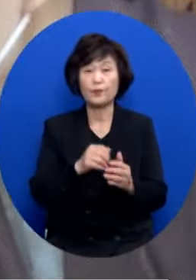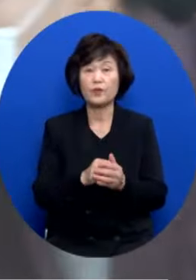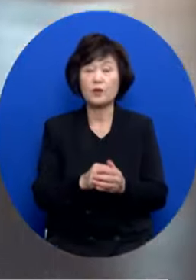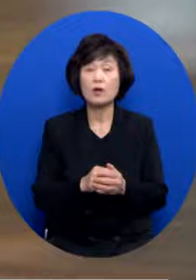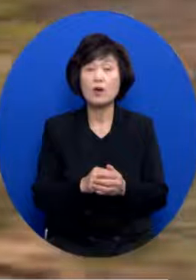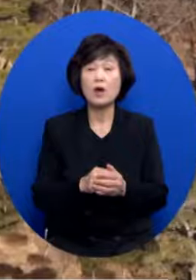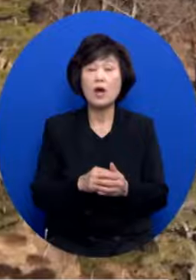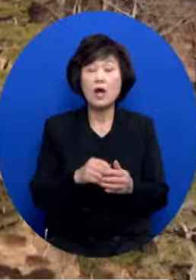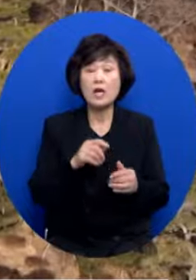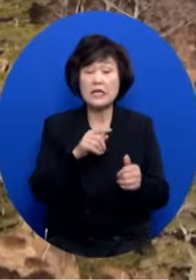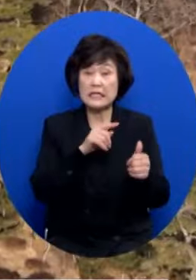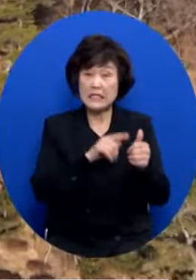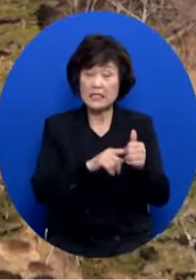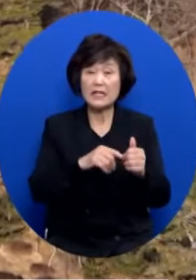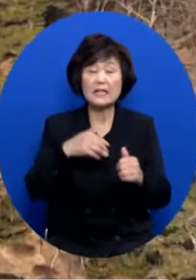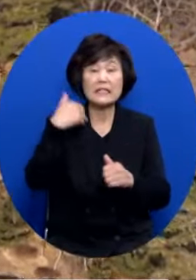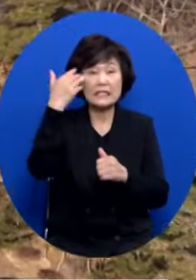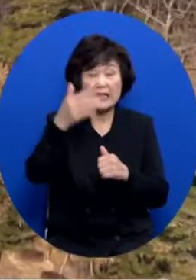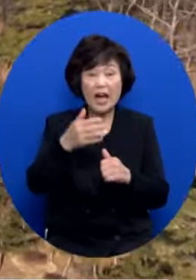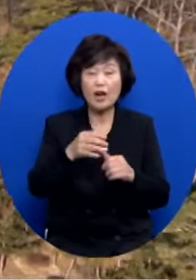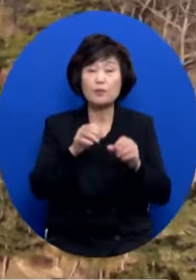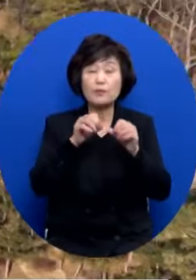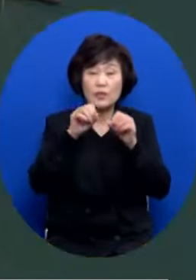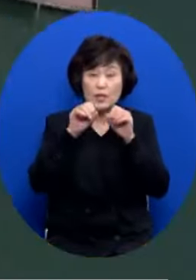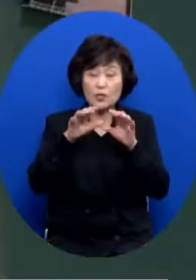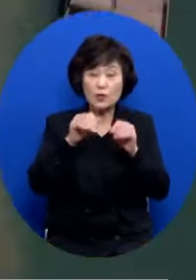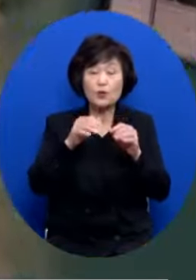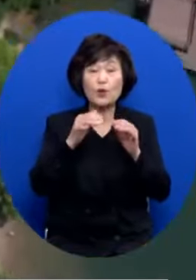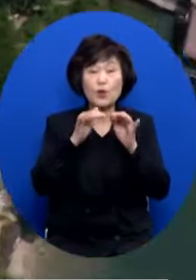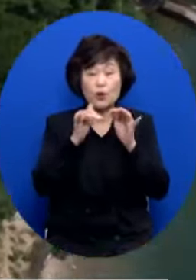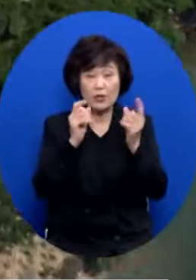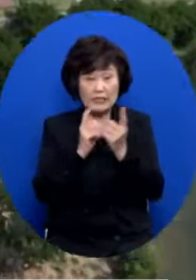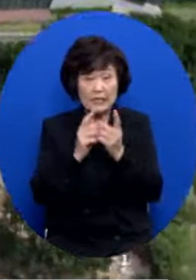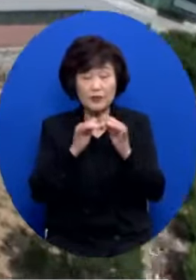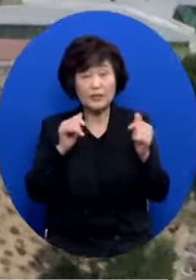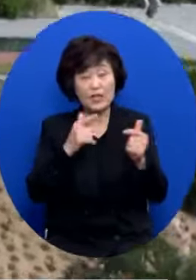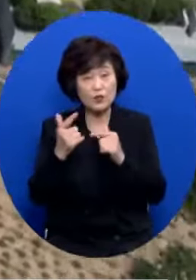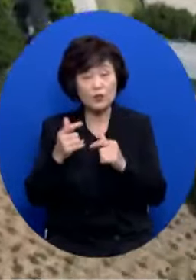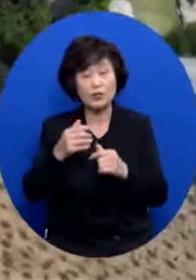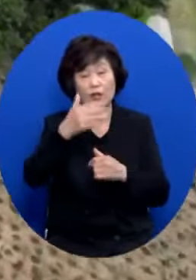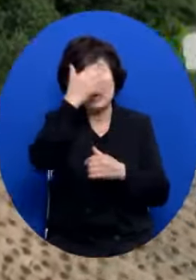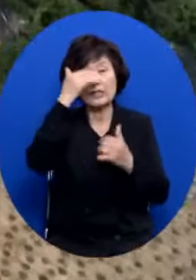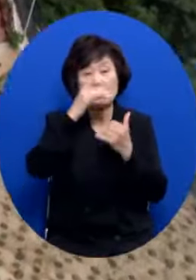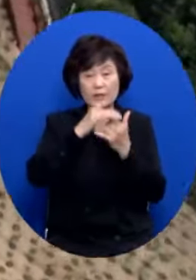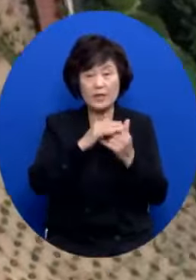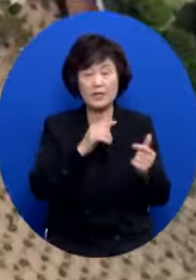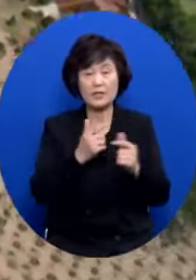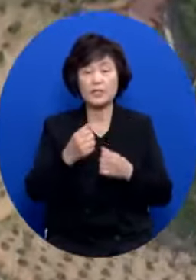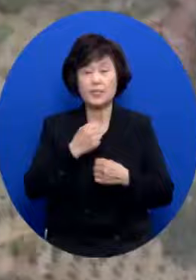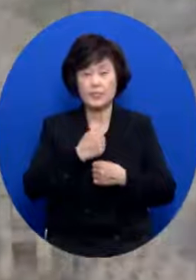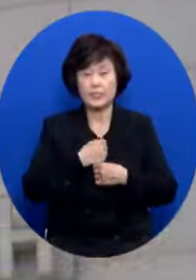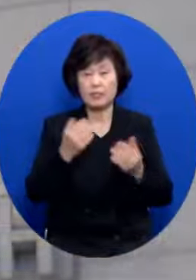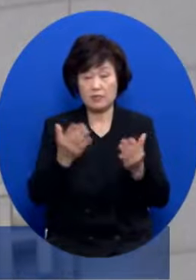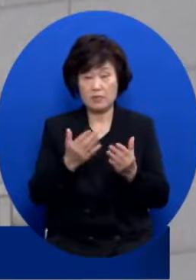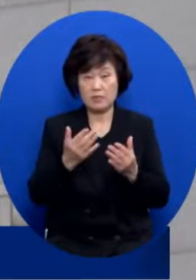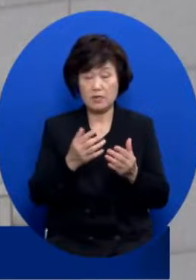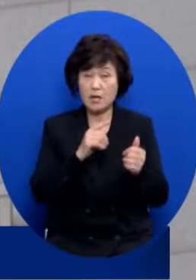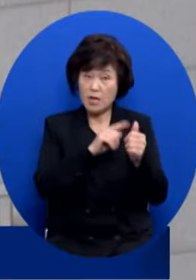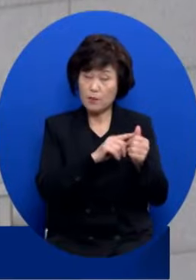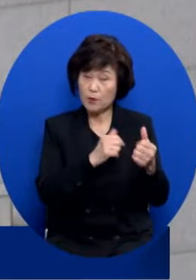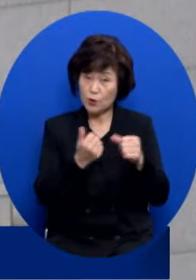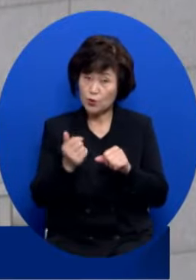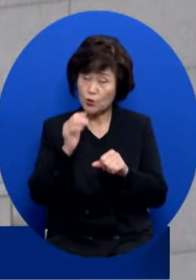것은 신천지의 다음 포교 대상이 될 수 있는 한국교회 다음 세대를 지키는 일이라는 겁니다 이만이 사후에